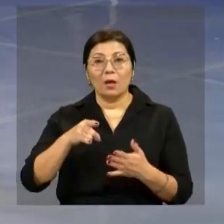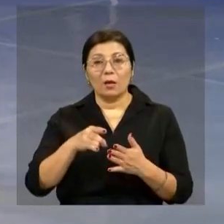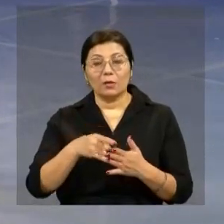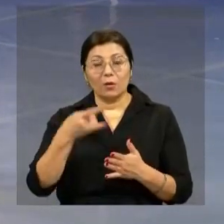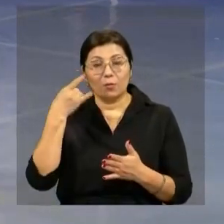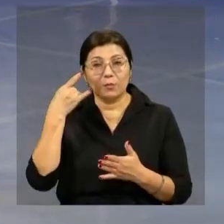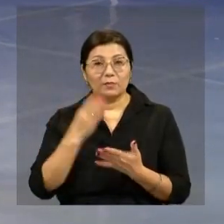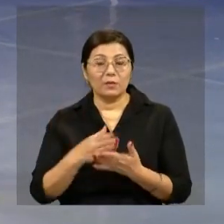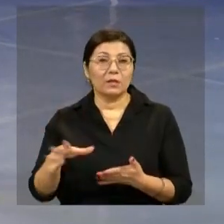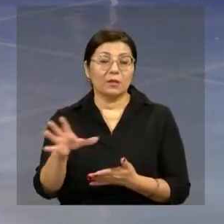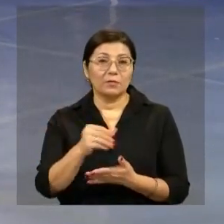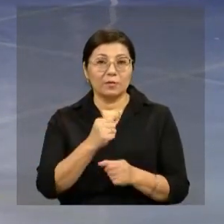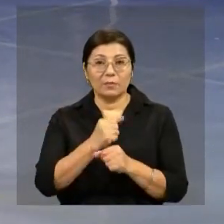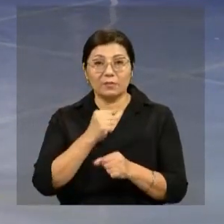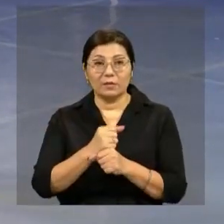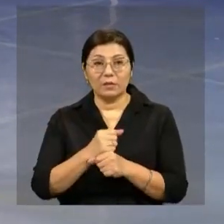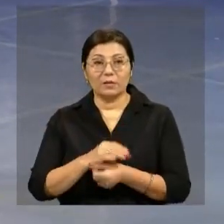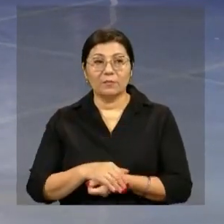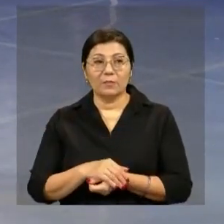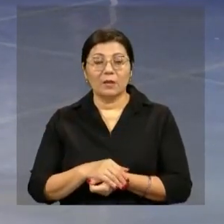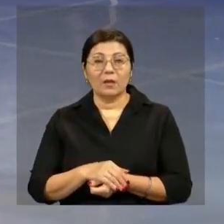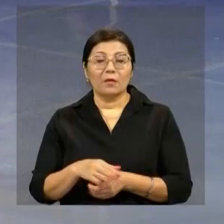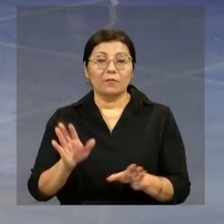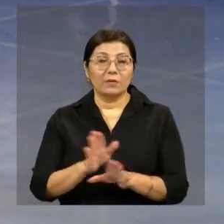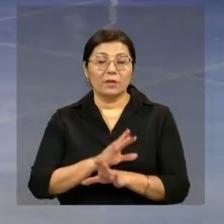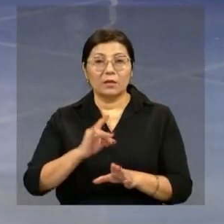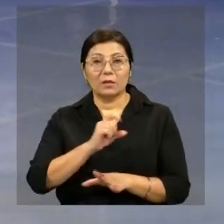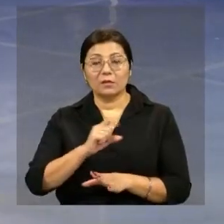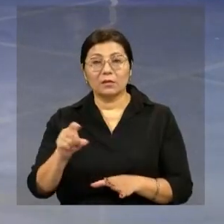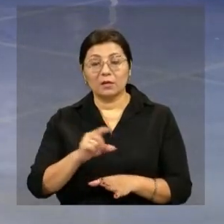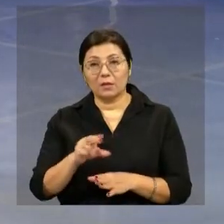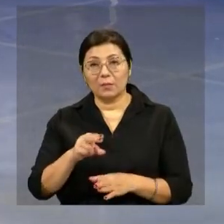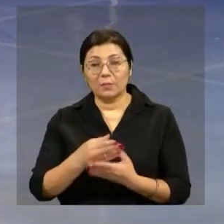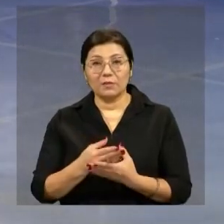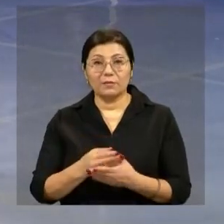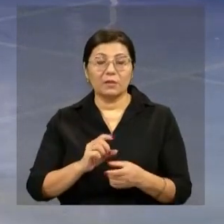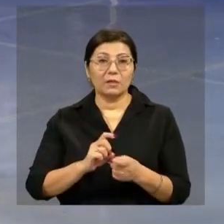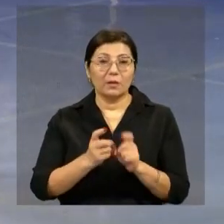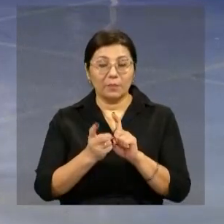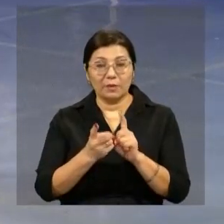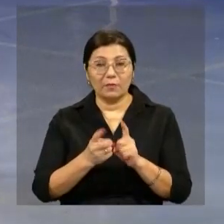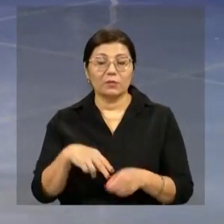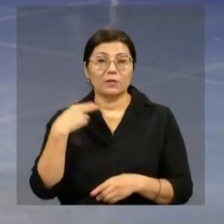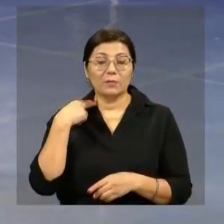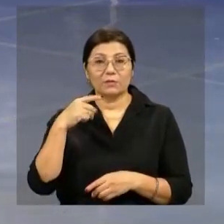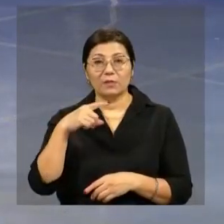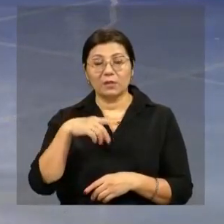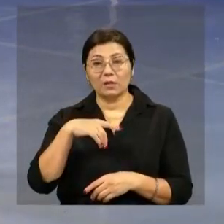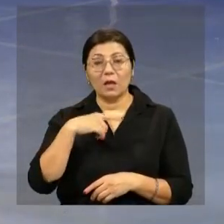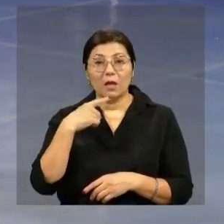Я туда публикую все свои работы, даже рок-песни и рэп перевожу с английского на казахский. До